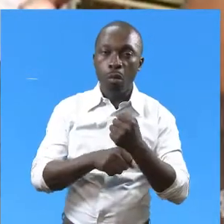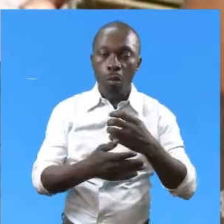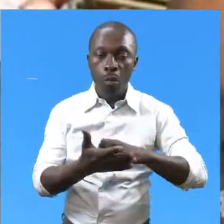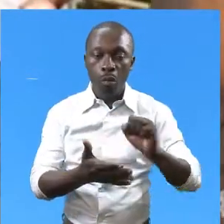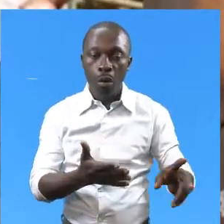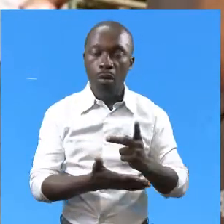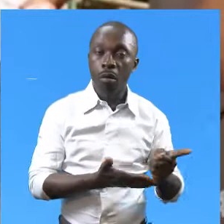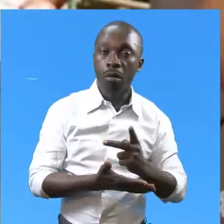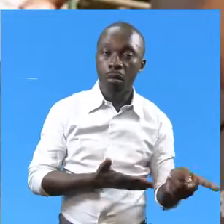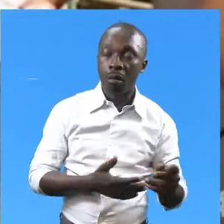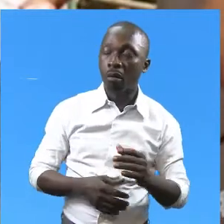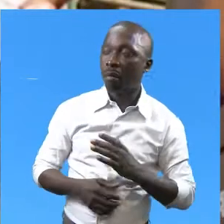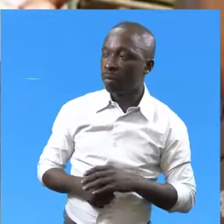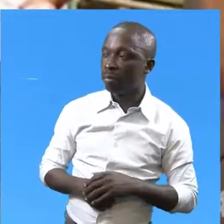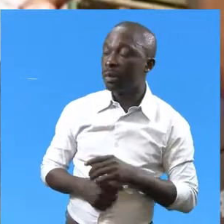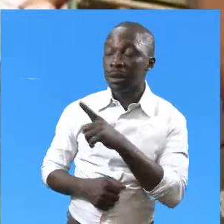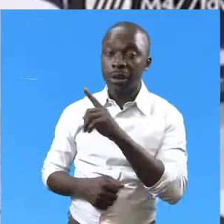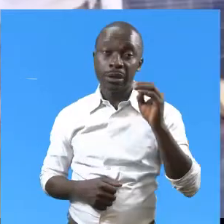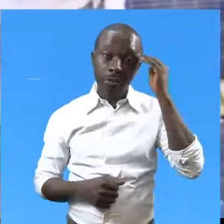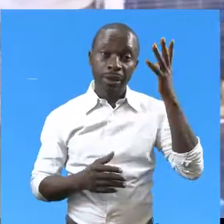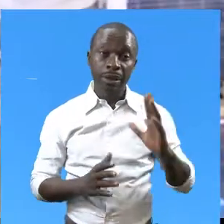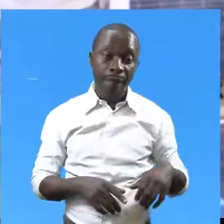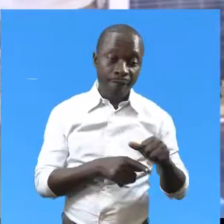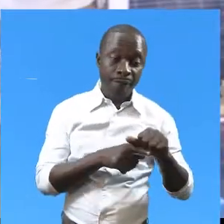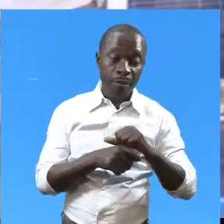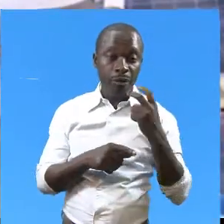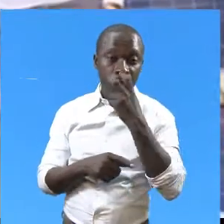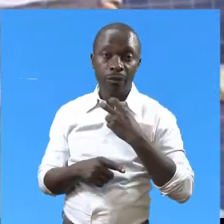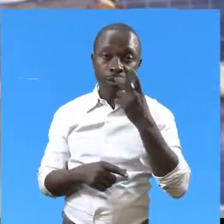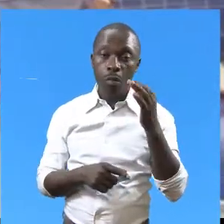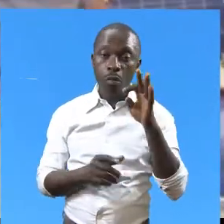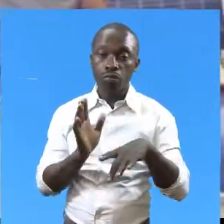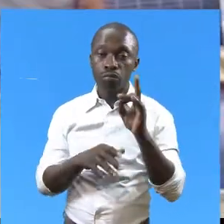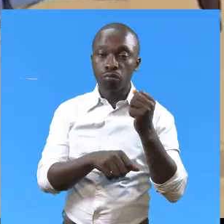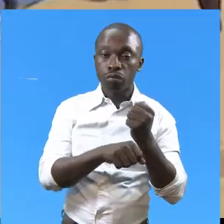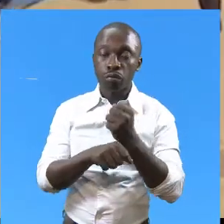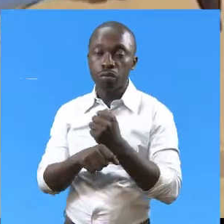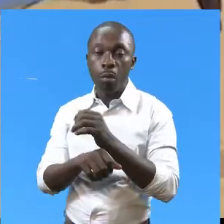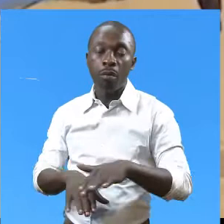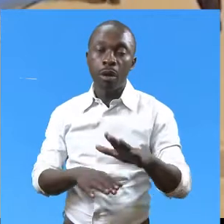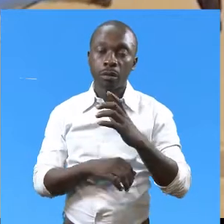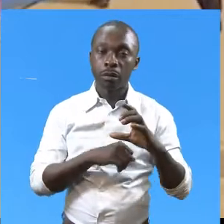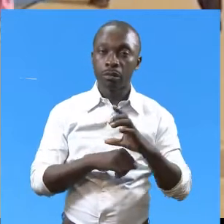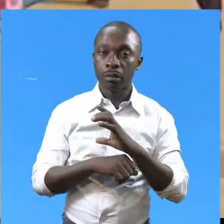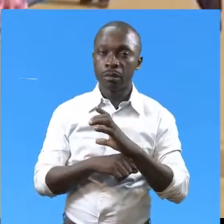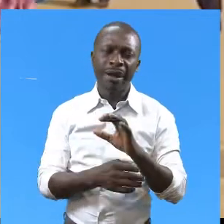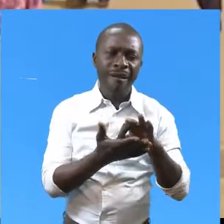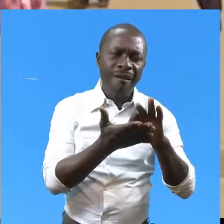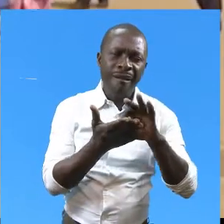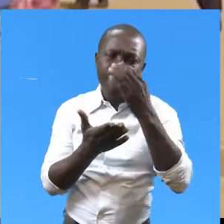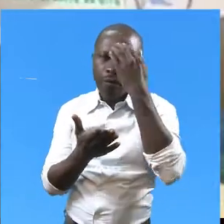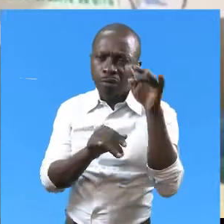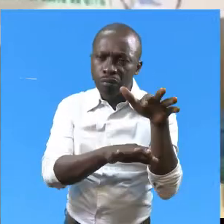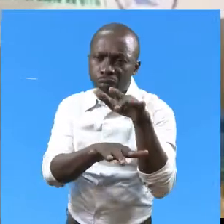le ministère de l'Emploi et de la Formation professionnelle avec l'appui du Bureau international du travail. Elles ont été obtenues grâce